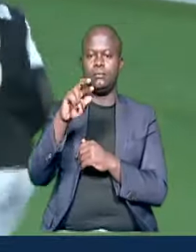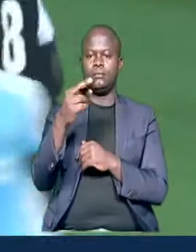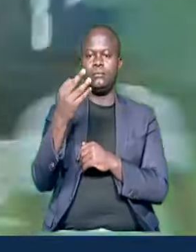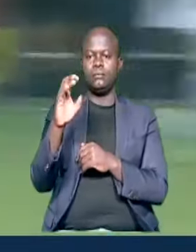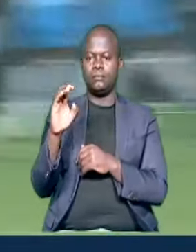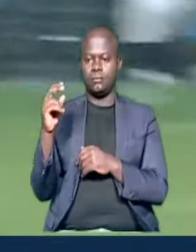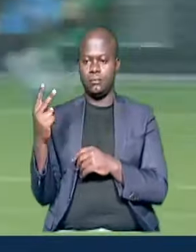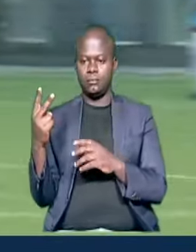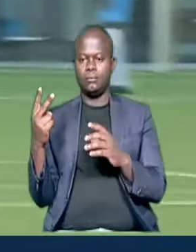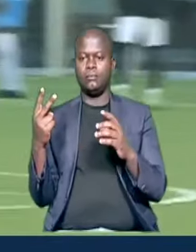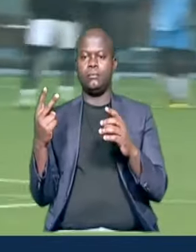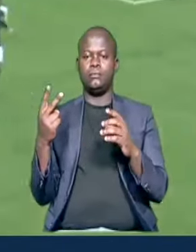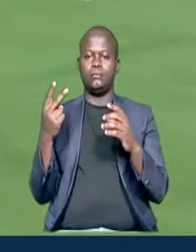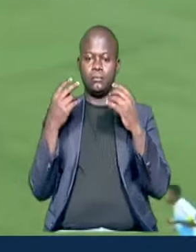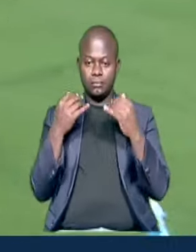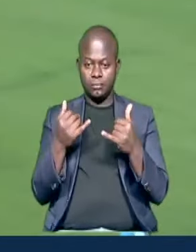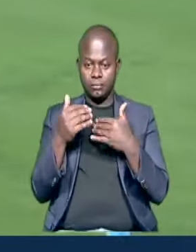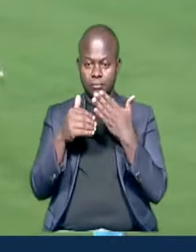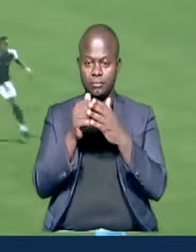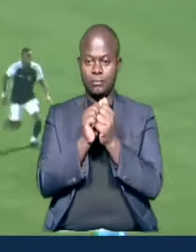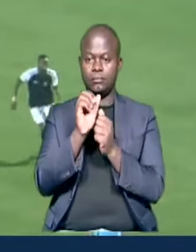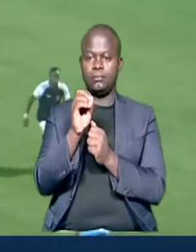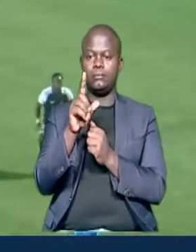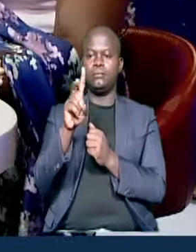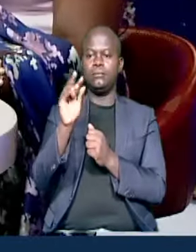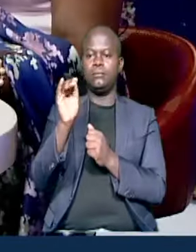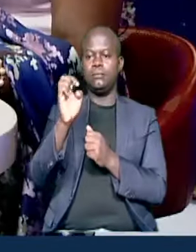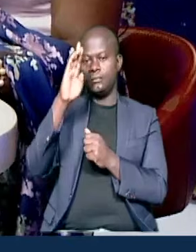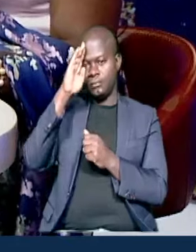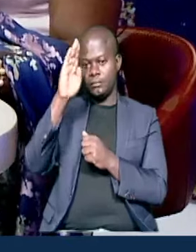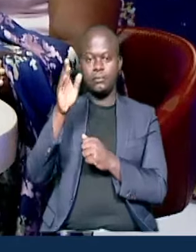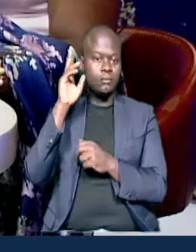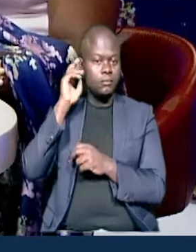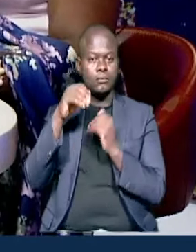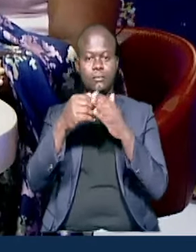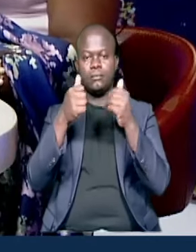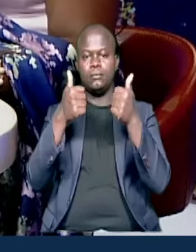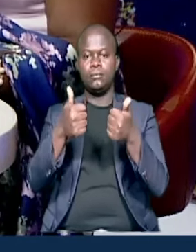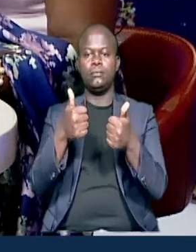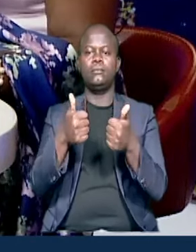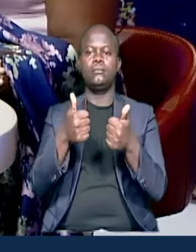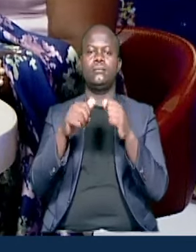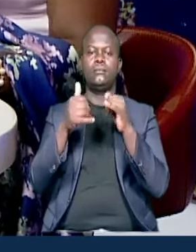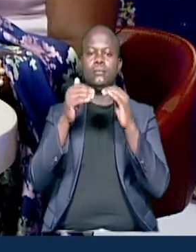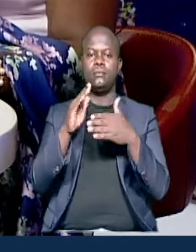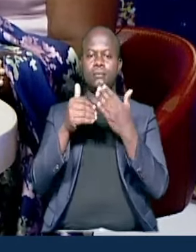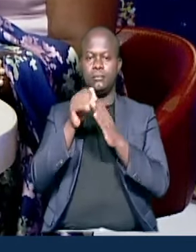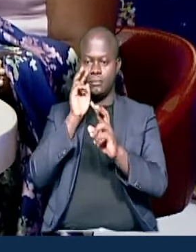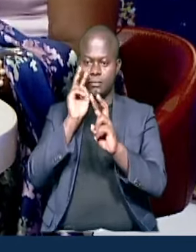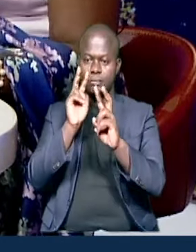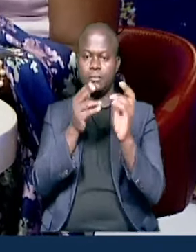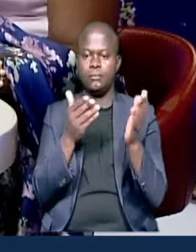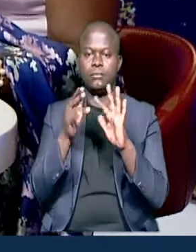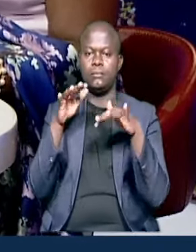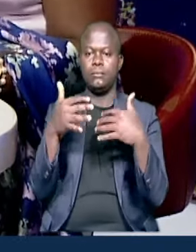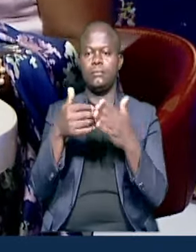bibiri. Reka mugenzi wacu Olivier, wiriwe neza, uratwumva neza, n'umukino abawukurikiye bakiriye